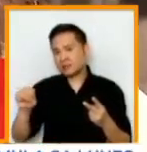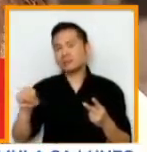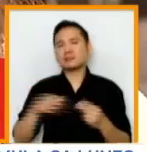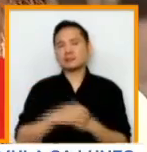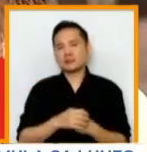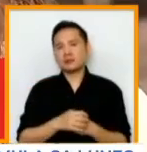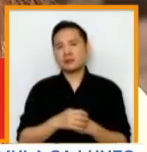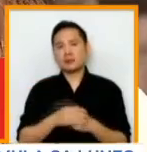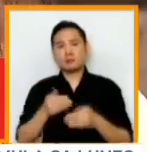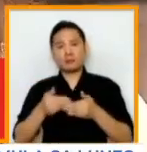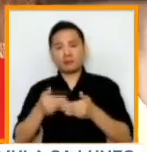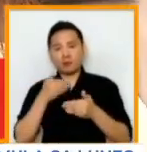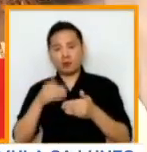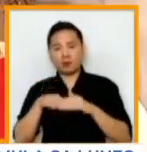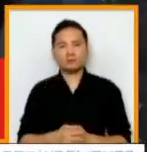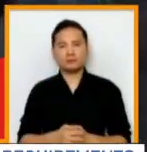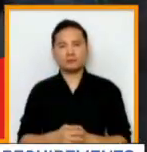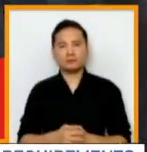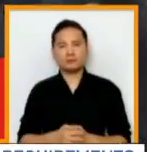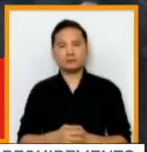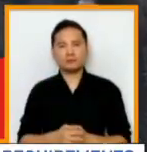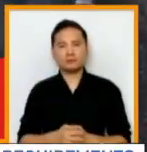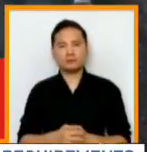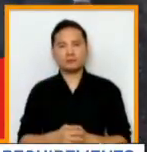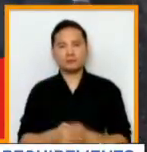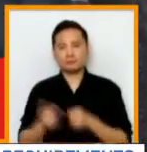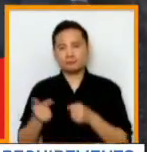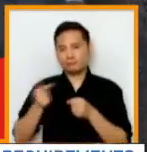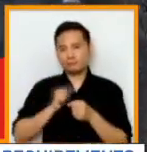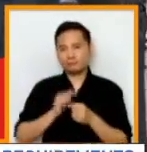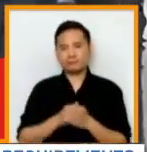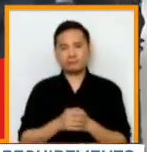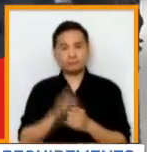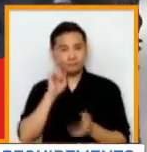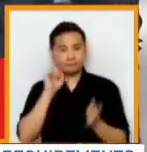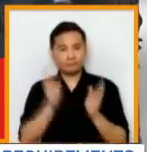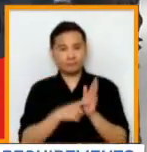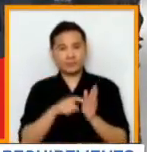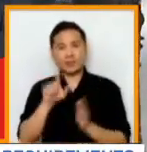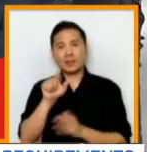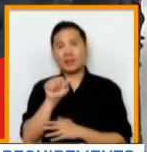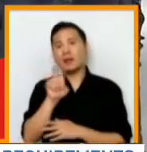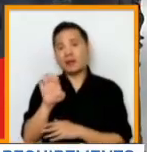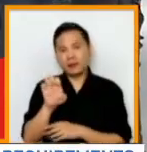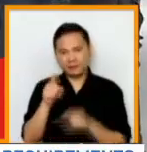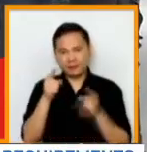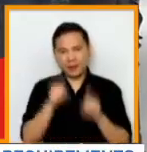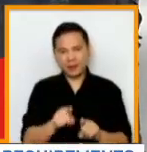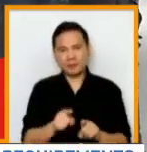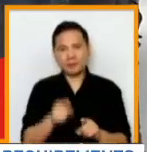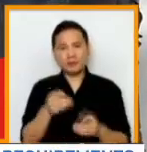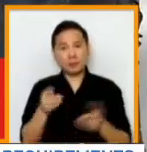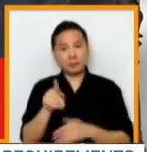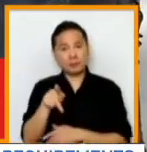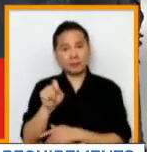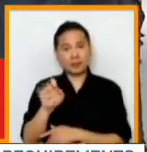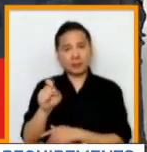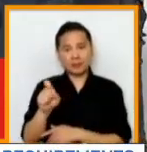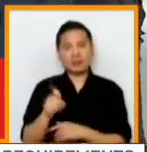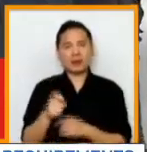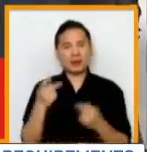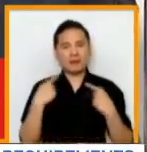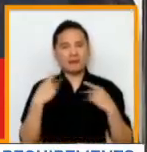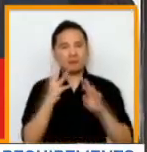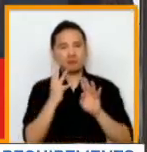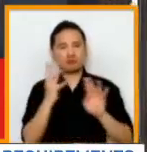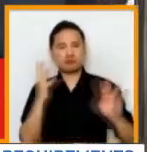sa Mindoro. Ivan, ito yung nakikita ninyo ngayon, yung live na situation dito sa PTEX. May pila, naghihintay itong next na masasakyan